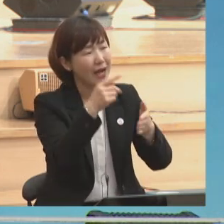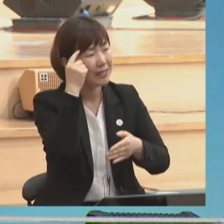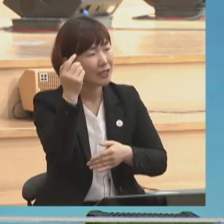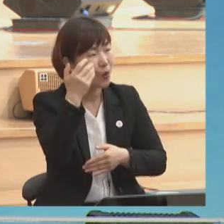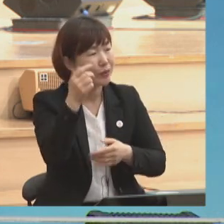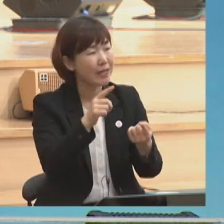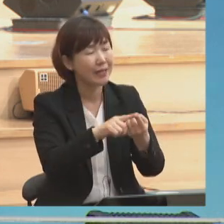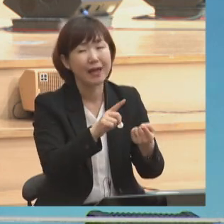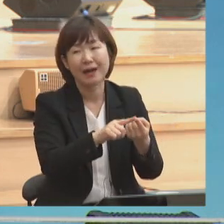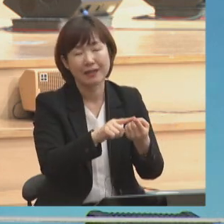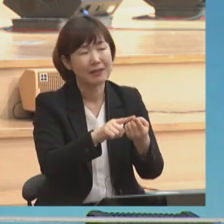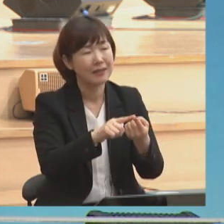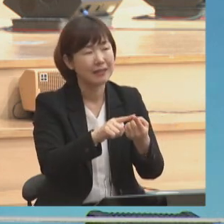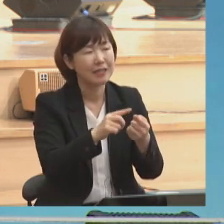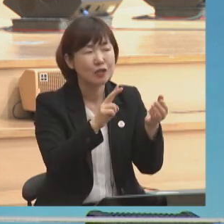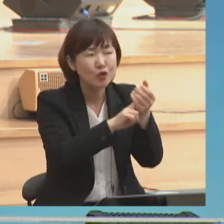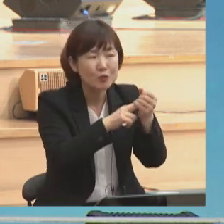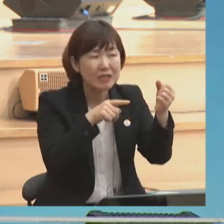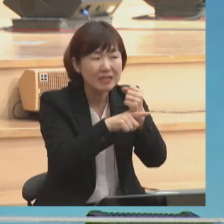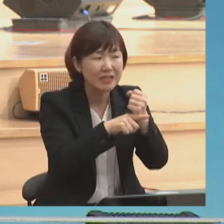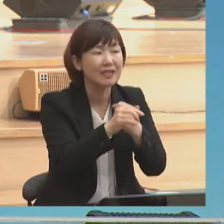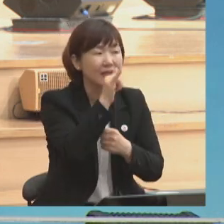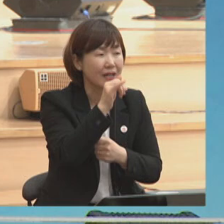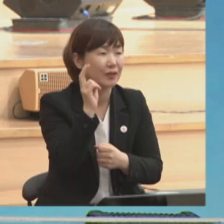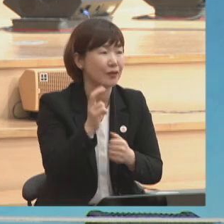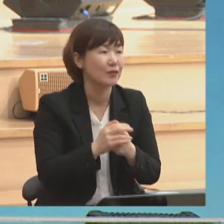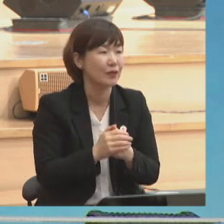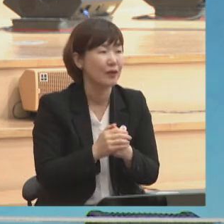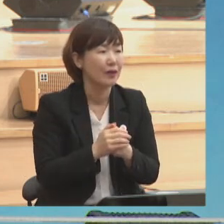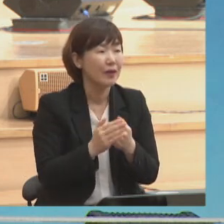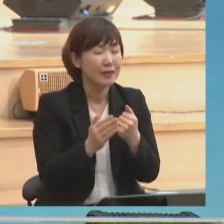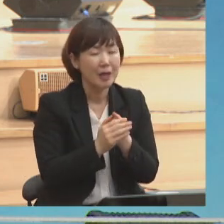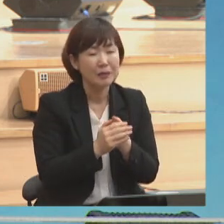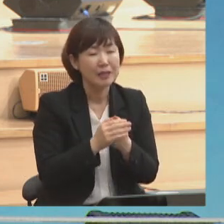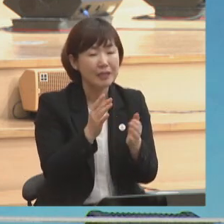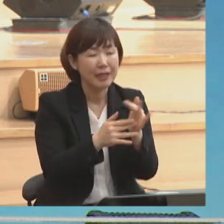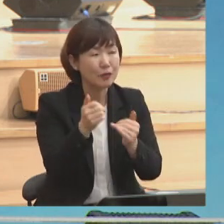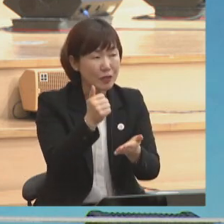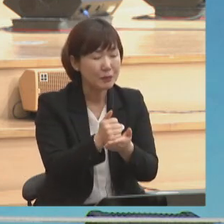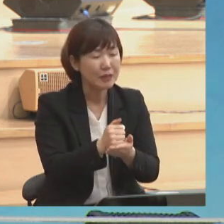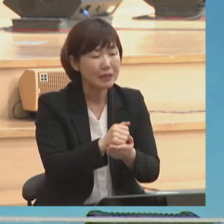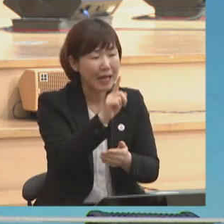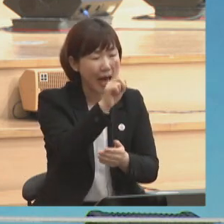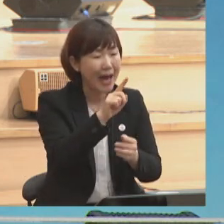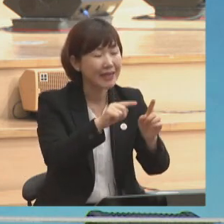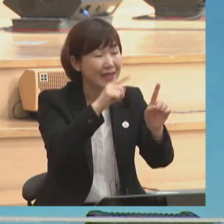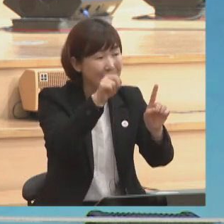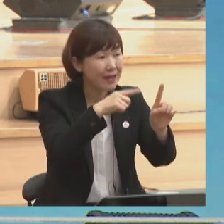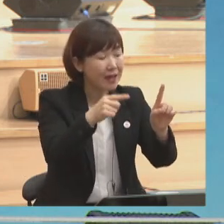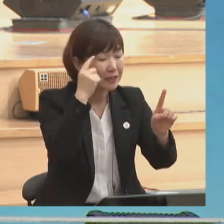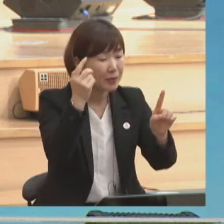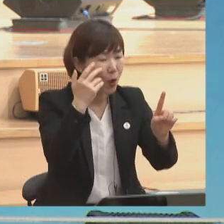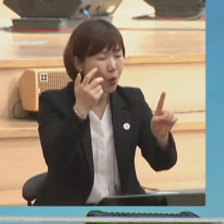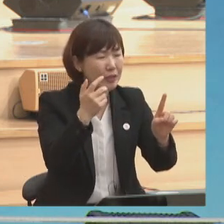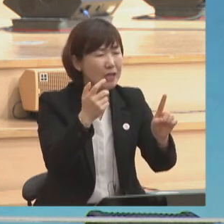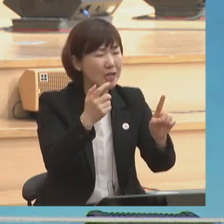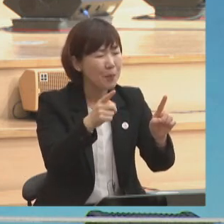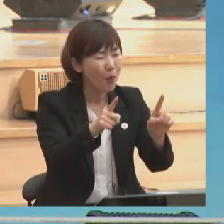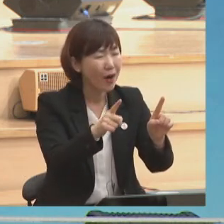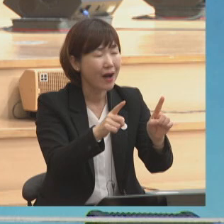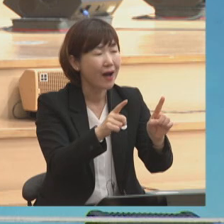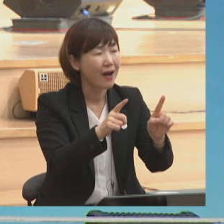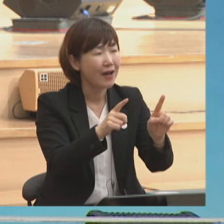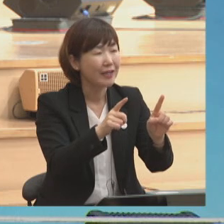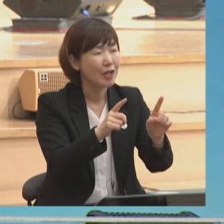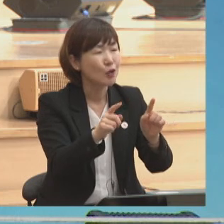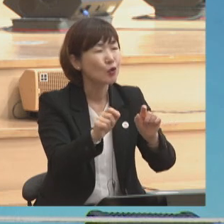거죠. 여러분 예수님이 이렇게 한 영혼을 향한 분명한 의도를 움직이신 것, 분명한 의도로 의조로